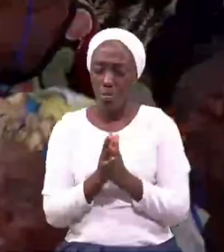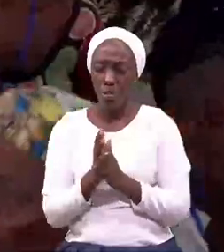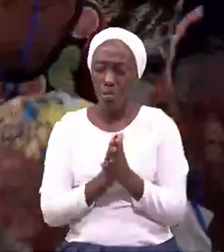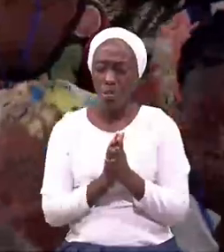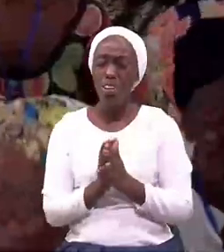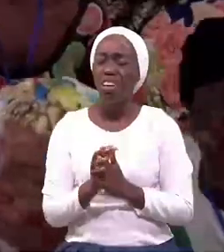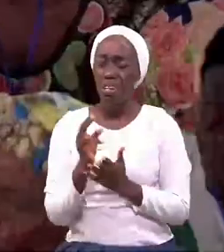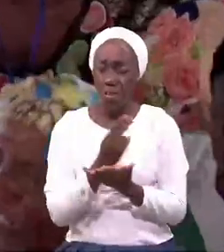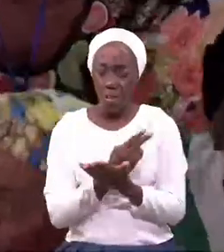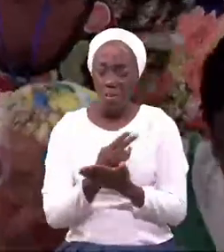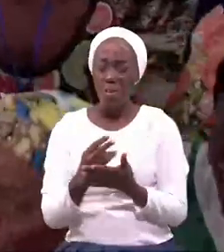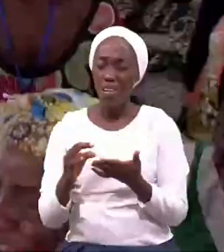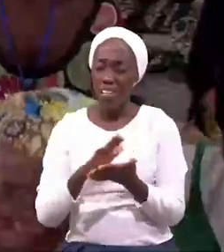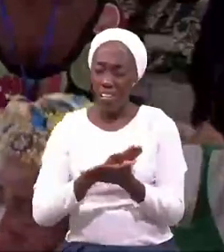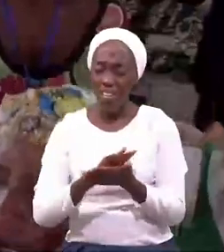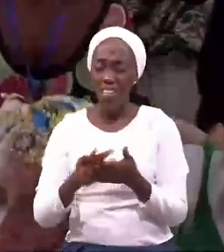Il vient,